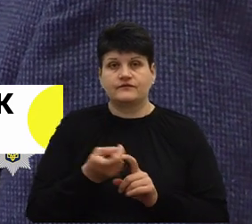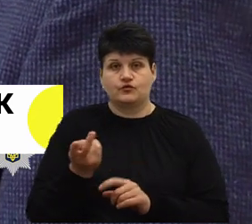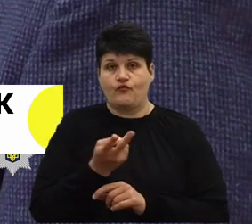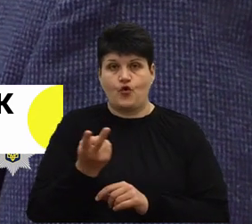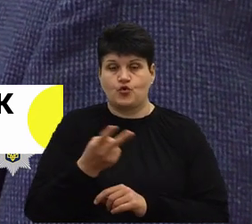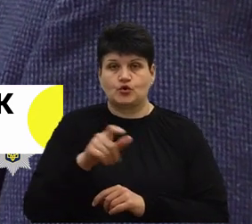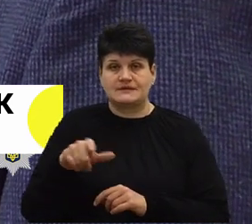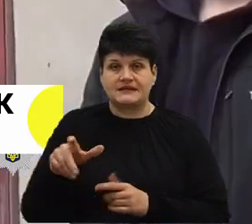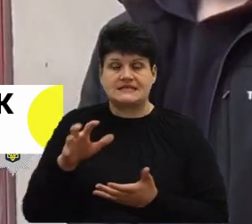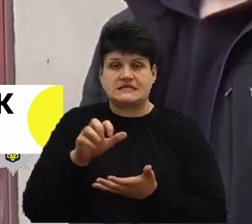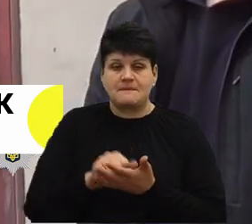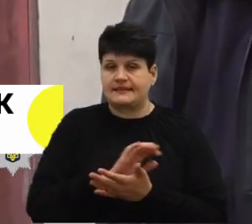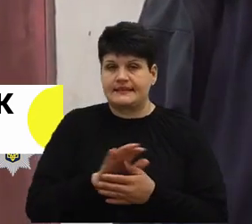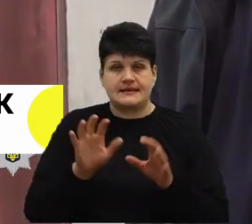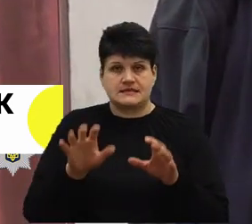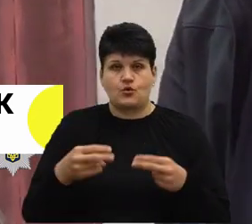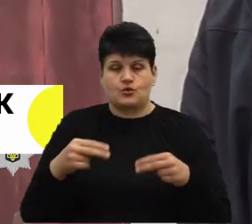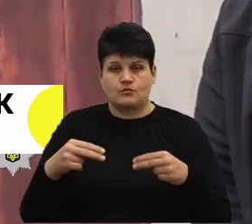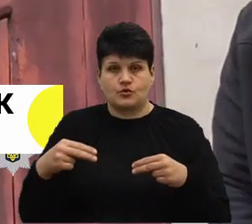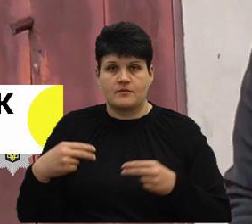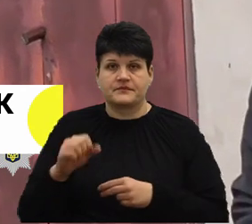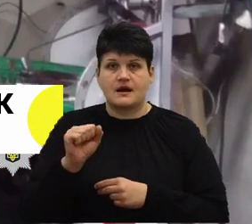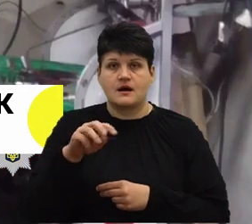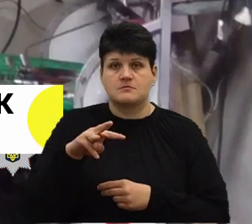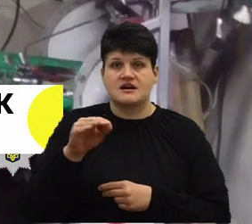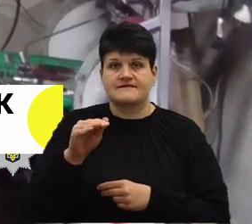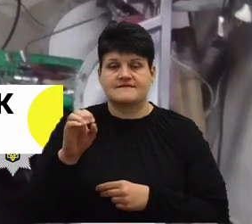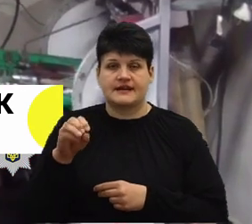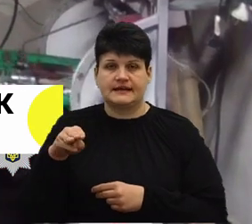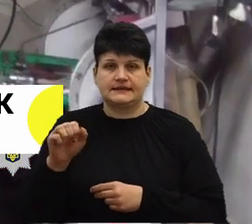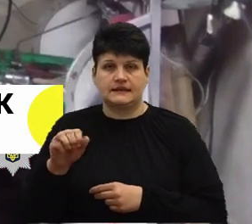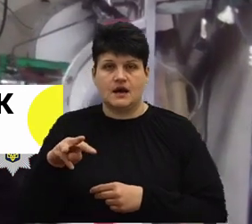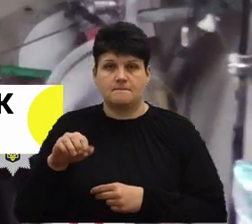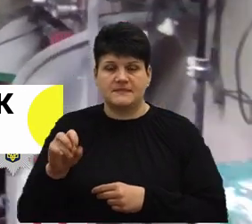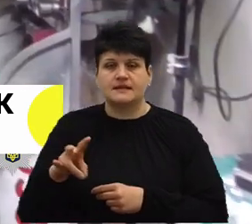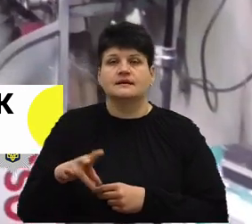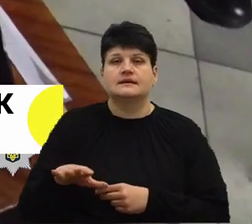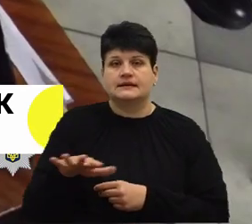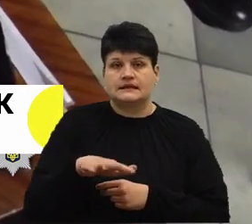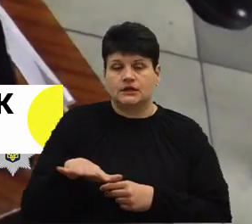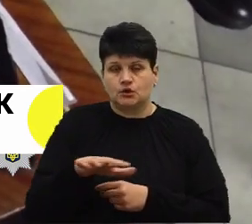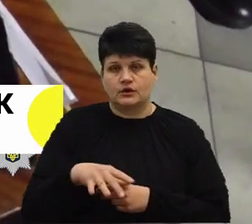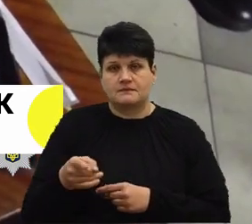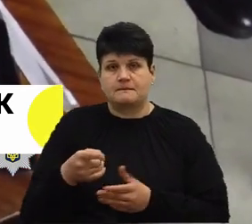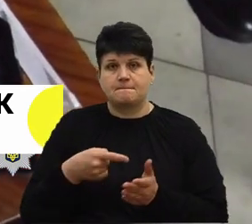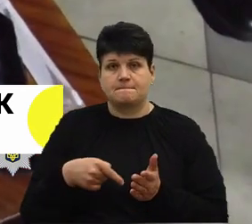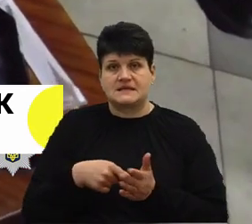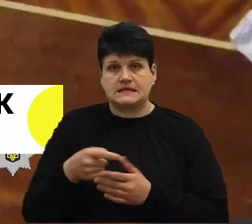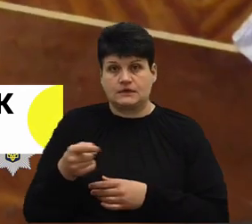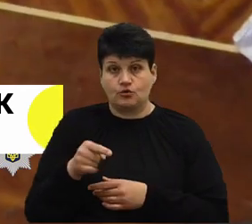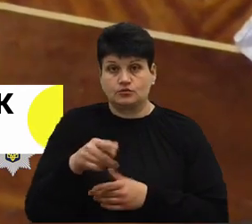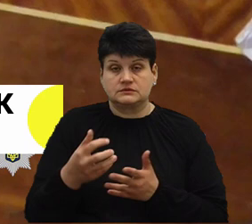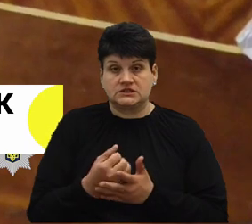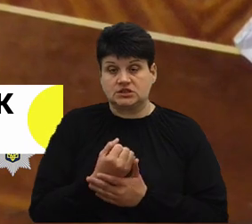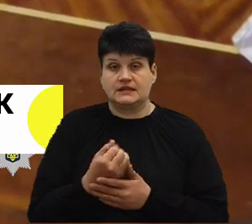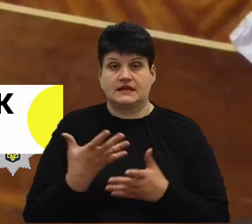які займались незаконним збудом психотропної речовини Амфетамін на території міста Тернополя серед споживачів наркотиків у чоловіка виявили